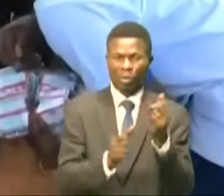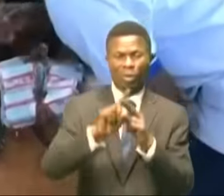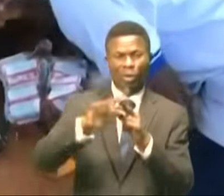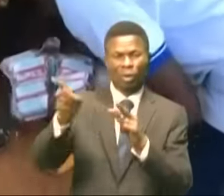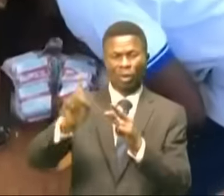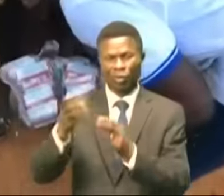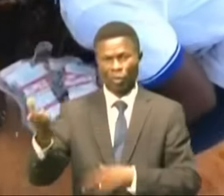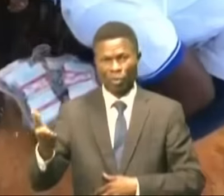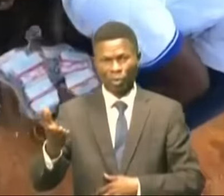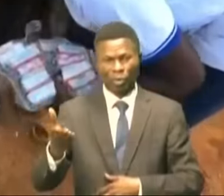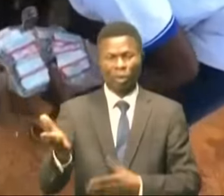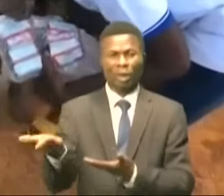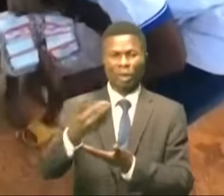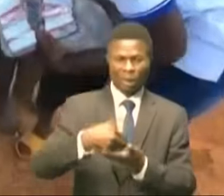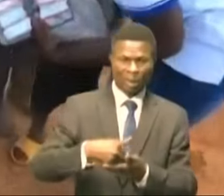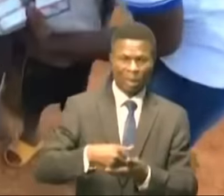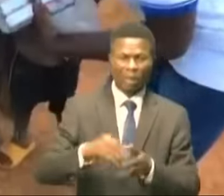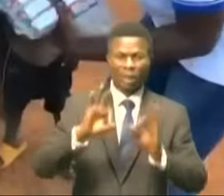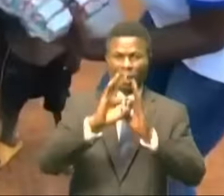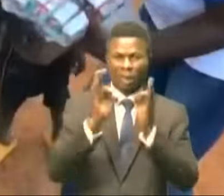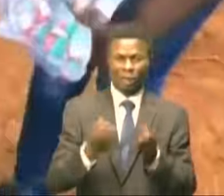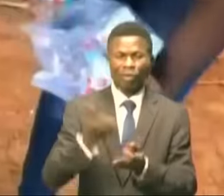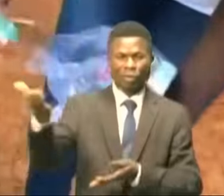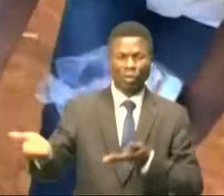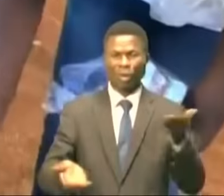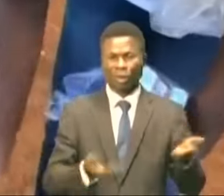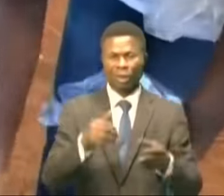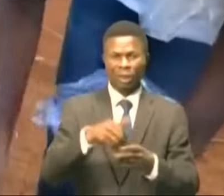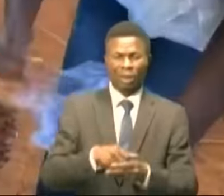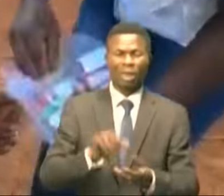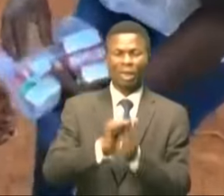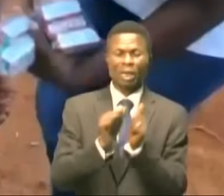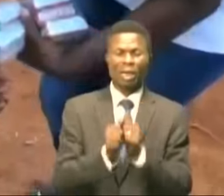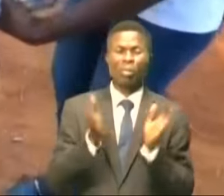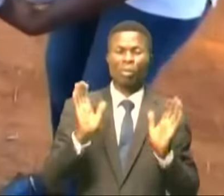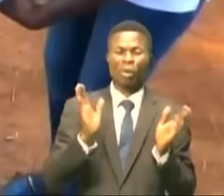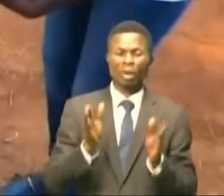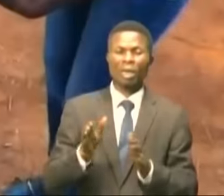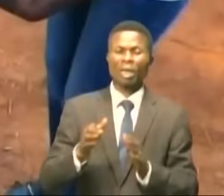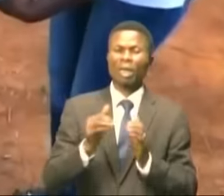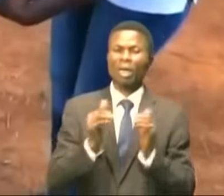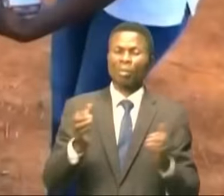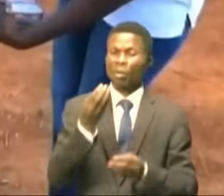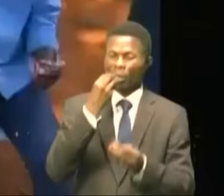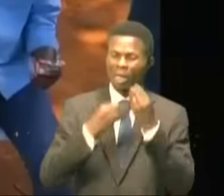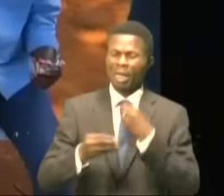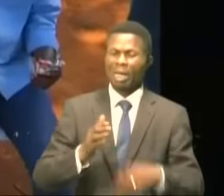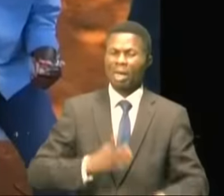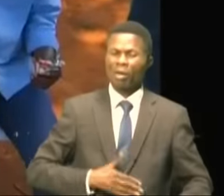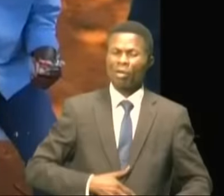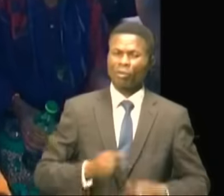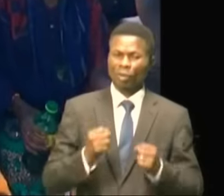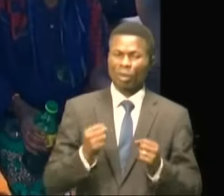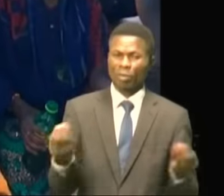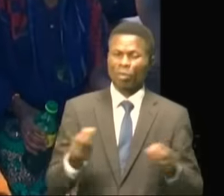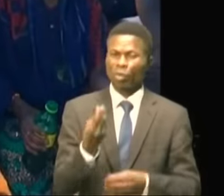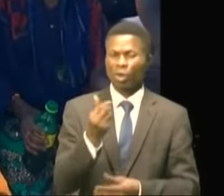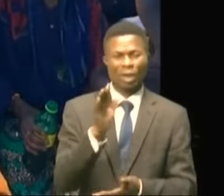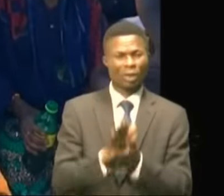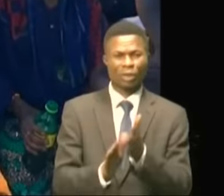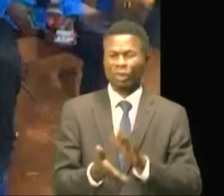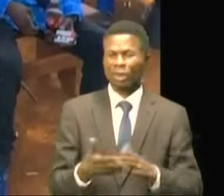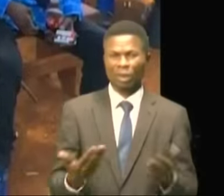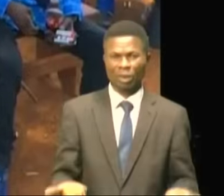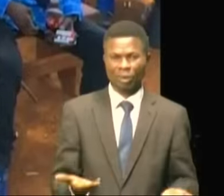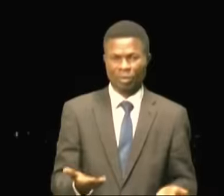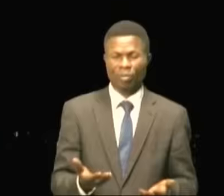internes, des retournés et des familles d'accueil qui se retrouvent dans une situation d'insécurité alimentaire très avancée, faute de moyens de survie.